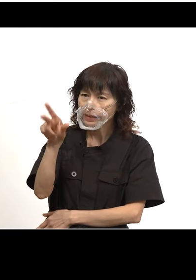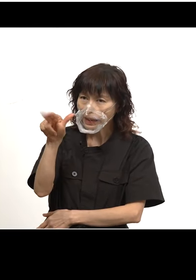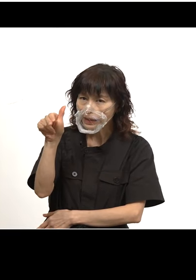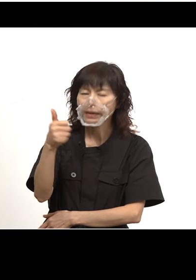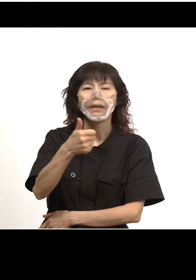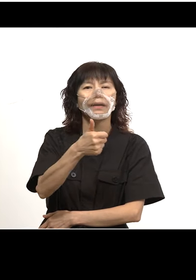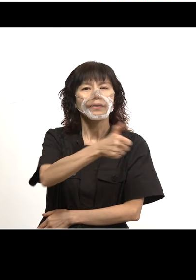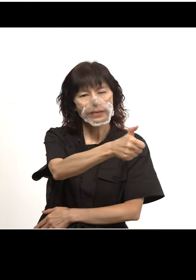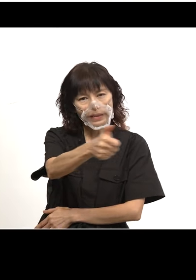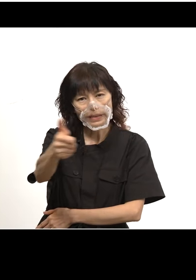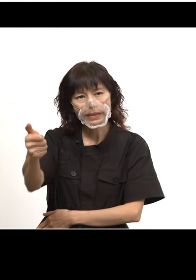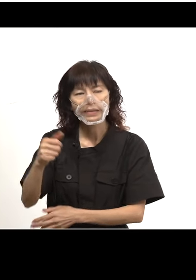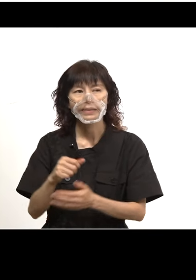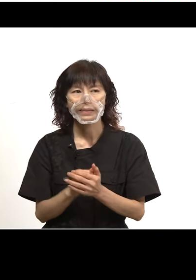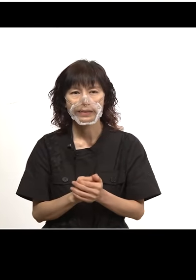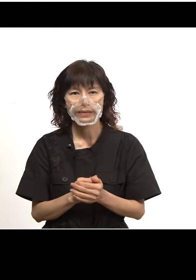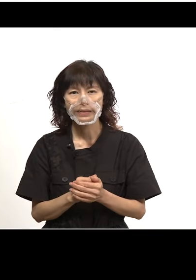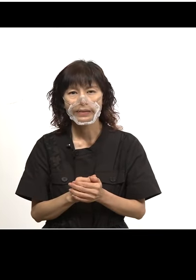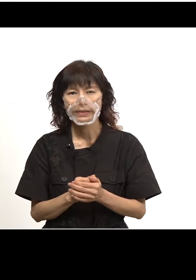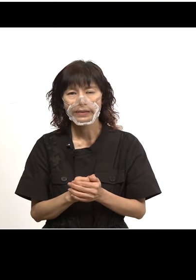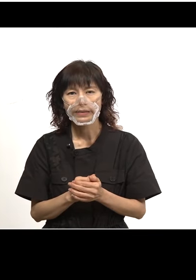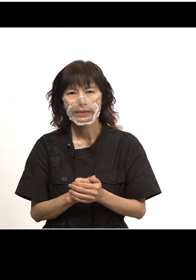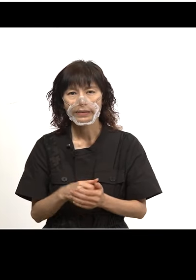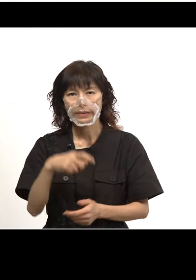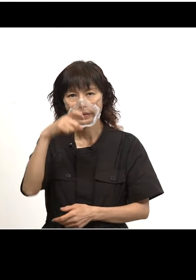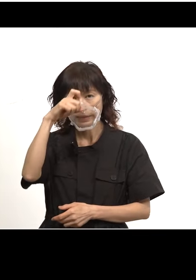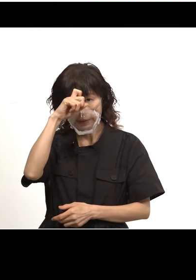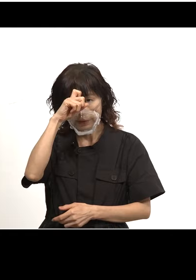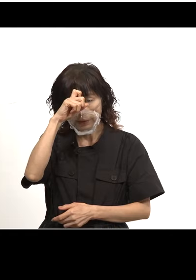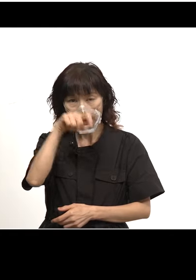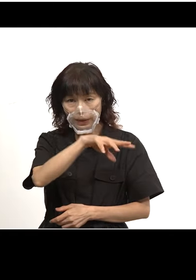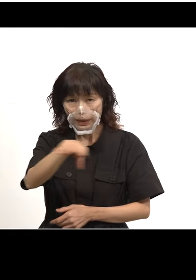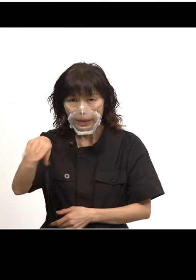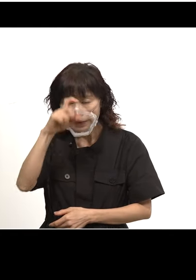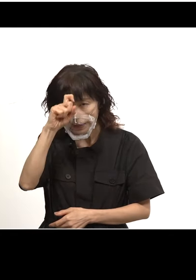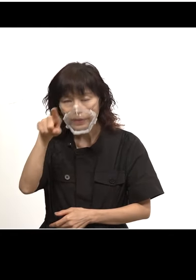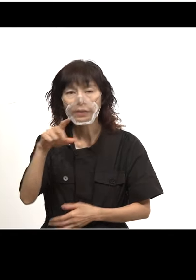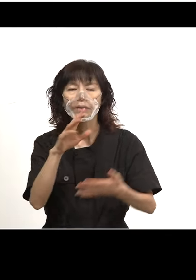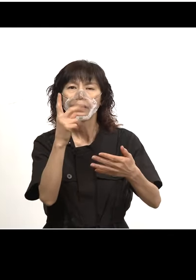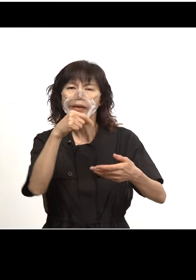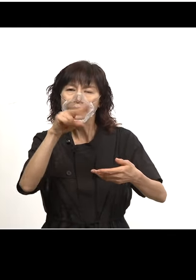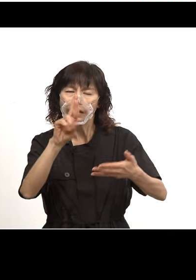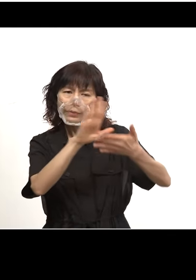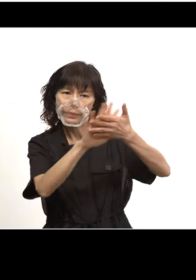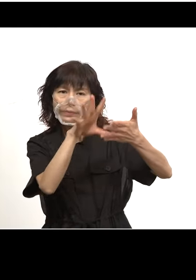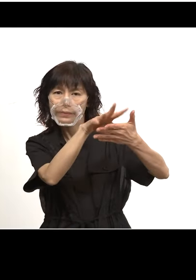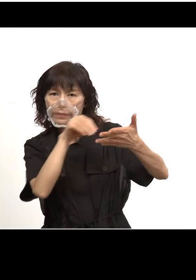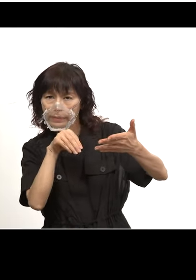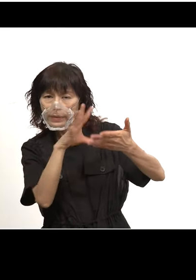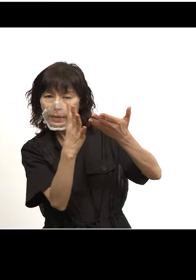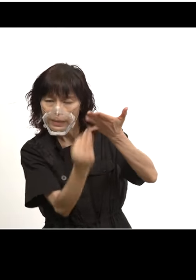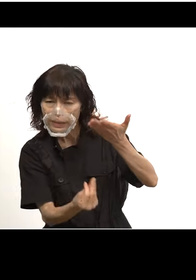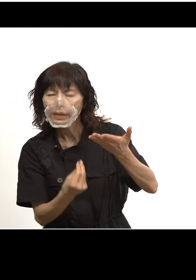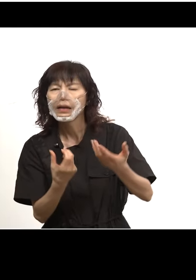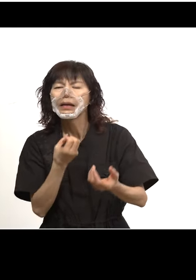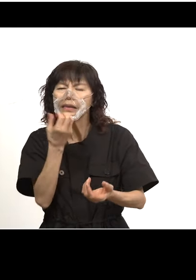呢個圓桌會議嘅朋友，多謝曬你哋。記住咧， 就 download 嗰個 QR code， 有啲乜嘢意